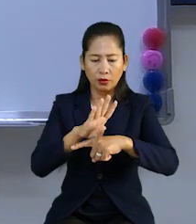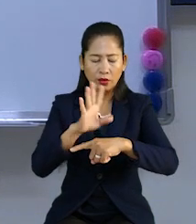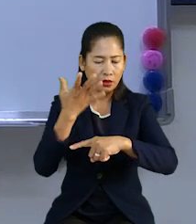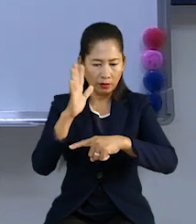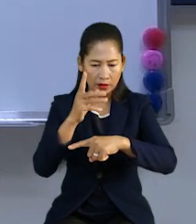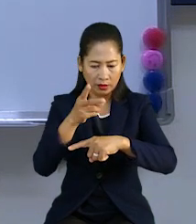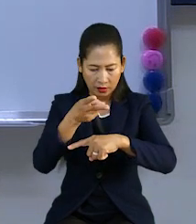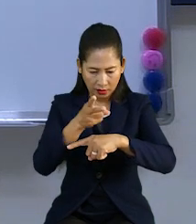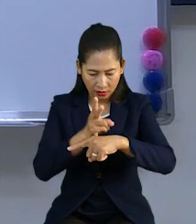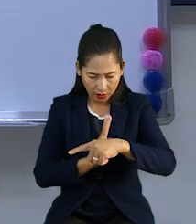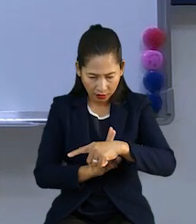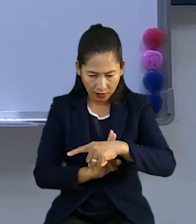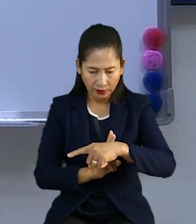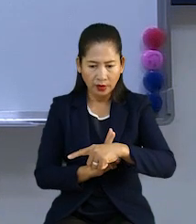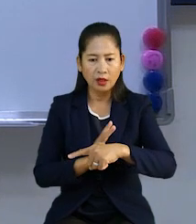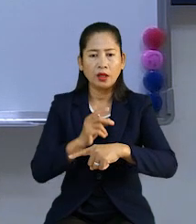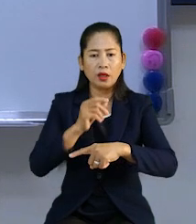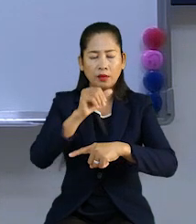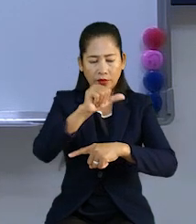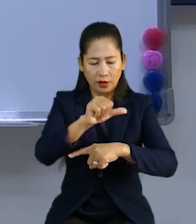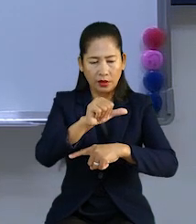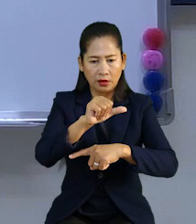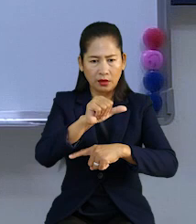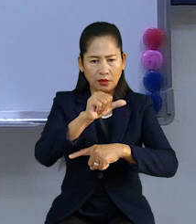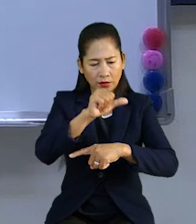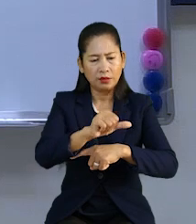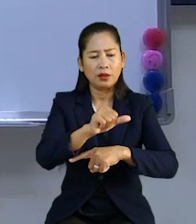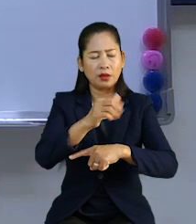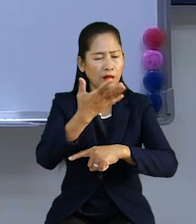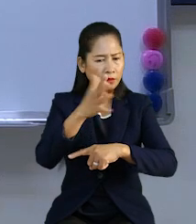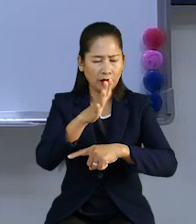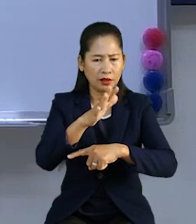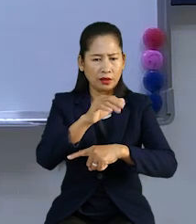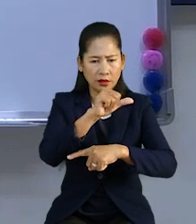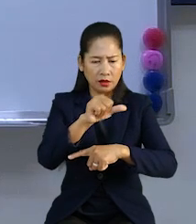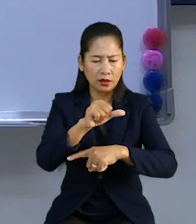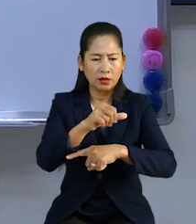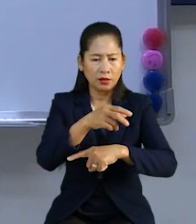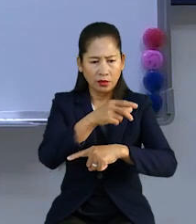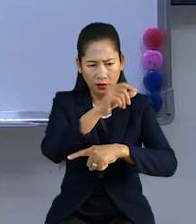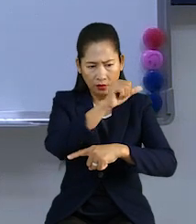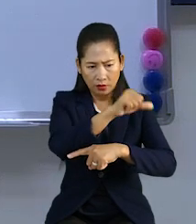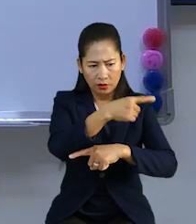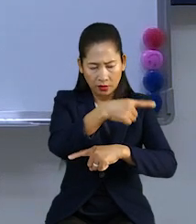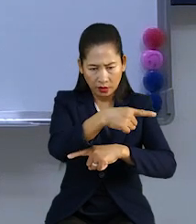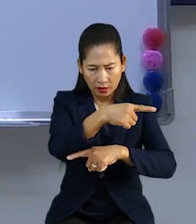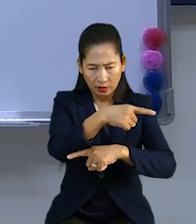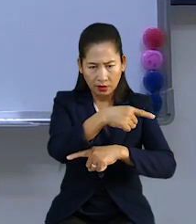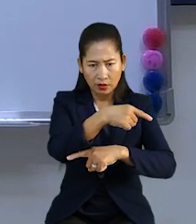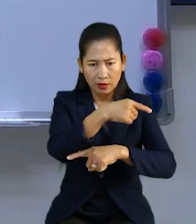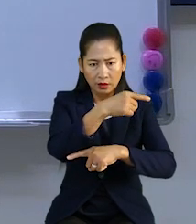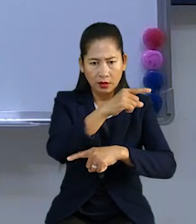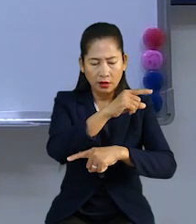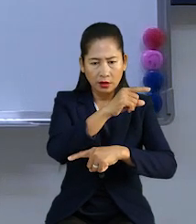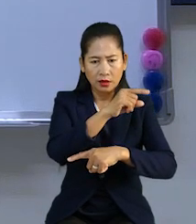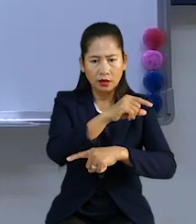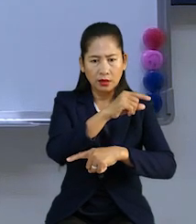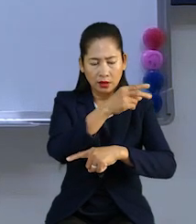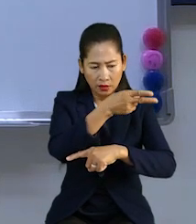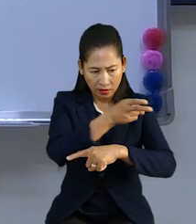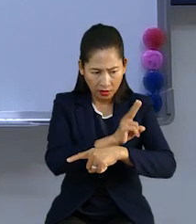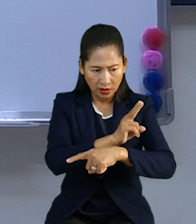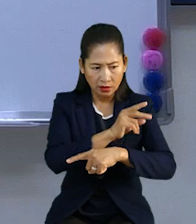ọt bàn tế chân dương trơ chay bị tung mớn ọt miến dương chay to một tung sàn chân tung sàn